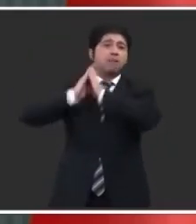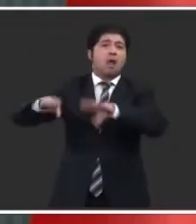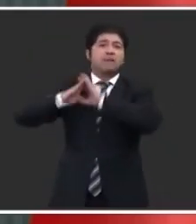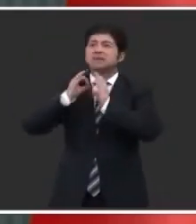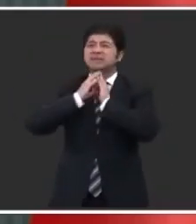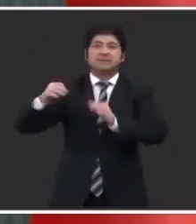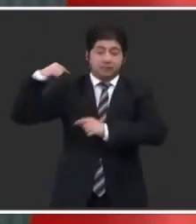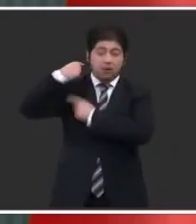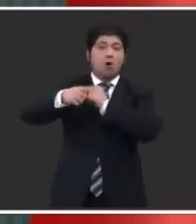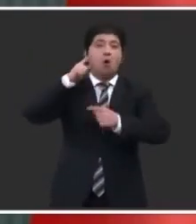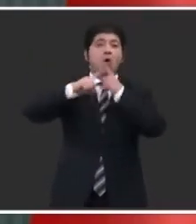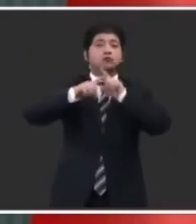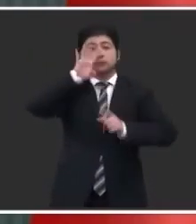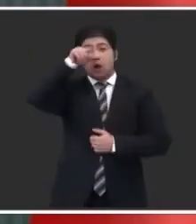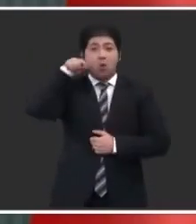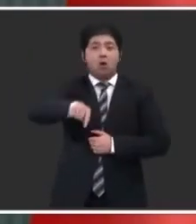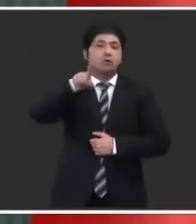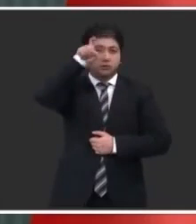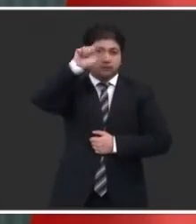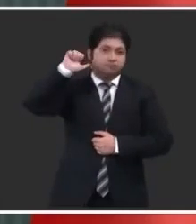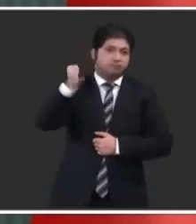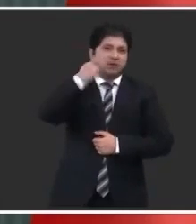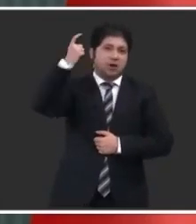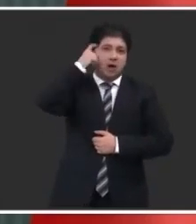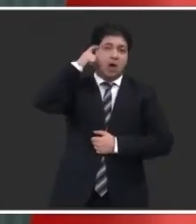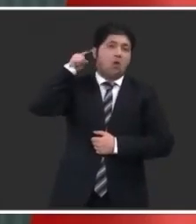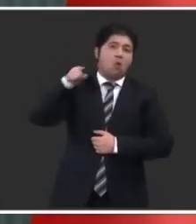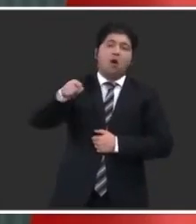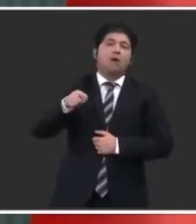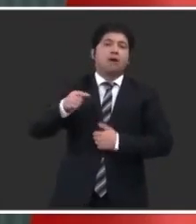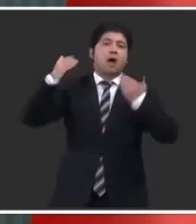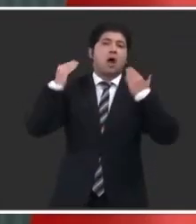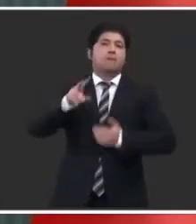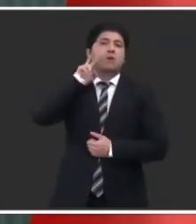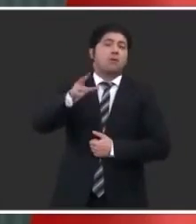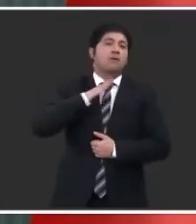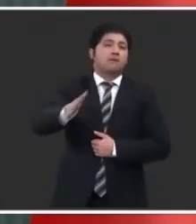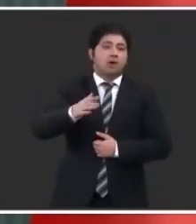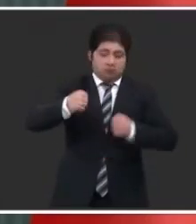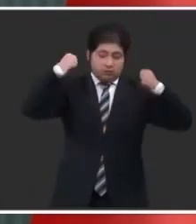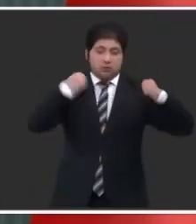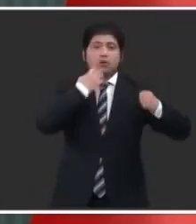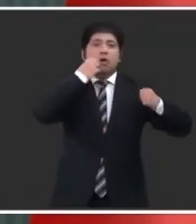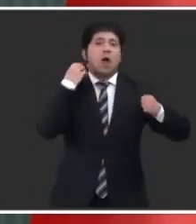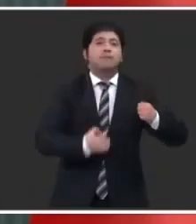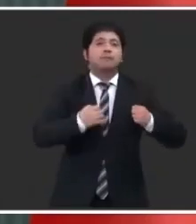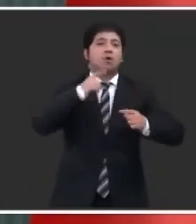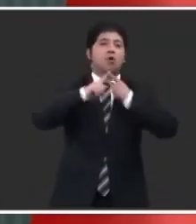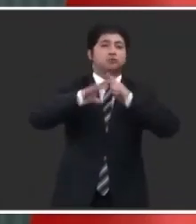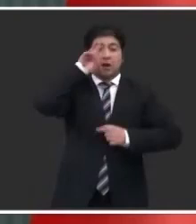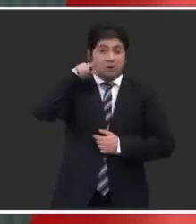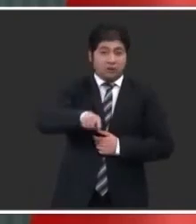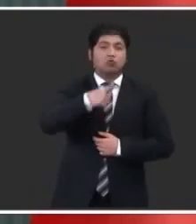gitmeyişini Osmanlı'nın dehasına bağlıyor yerleşik bir medeniyet olan Osmanlı'nın